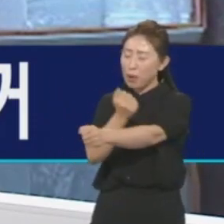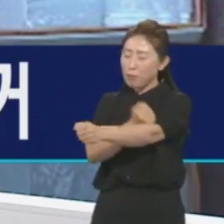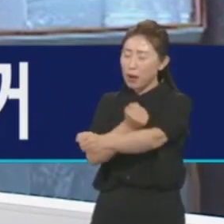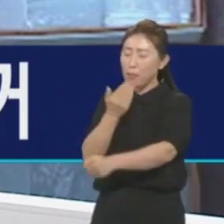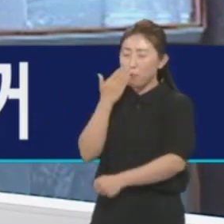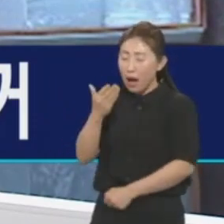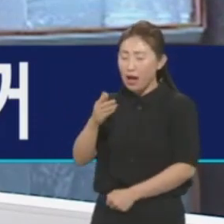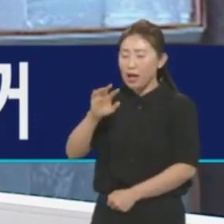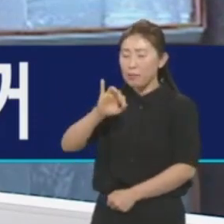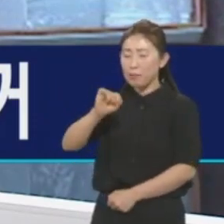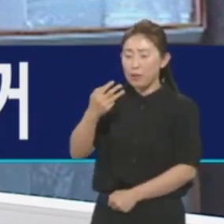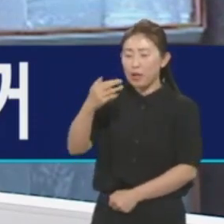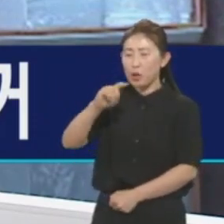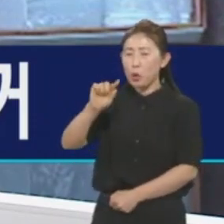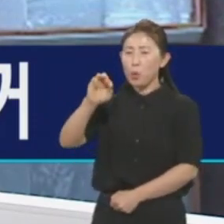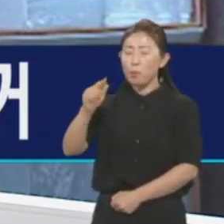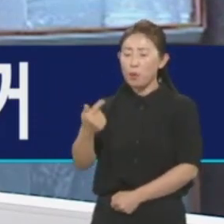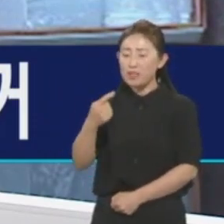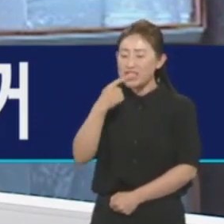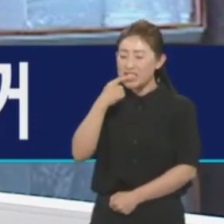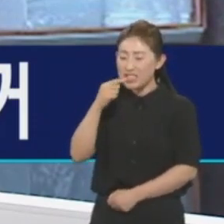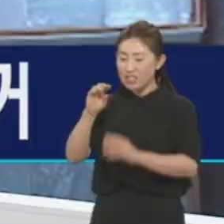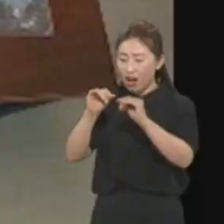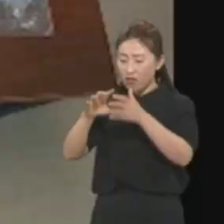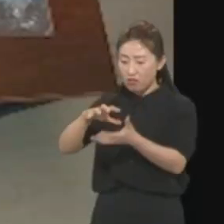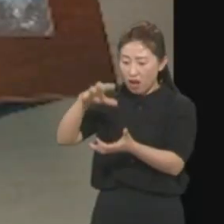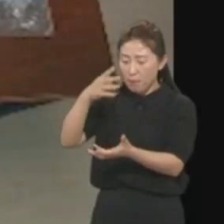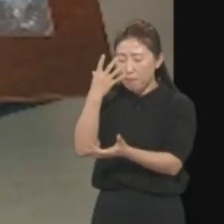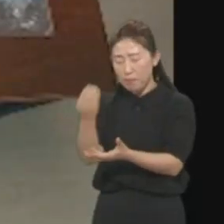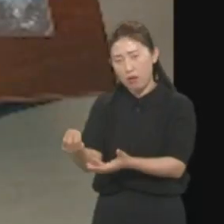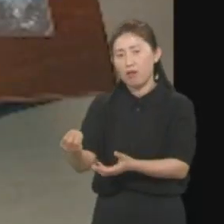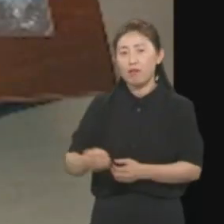필로폰이 발견됐습니다 조형준 기자입니다